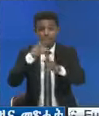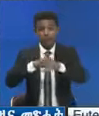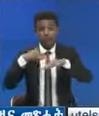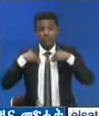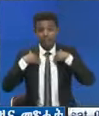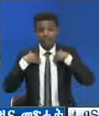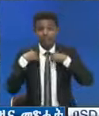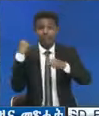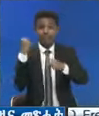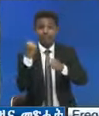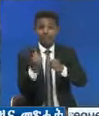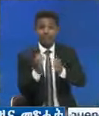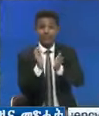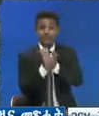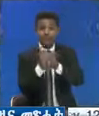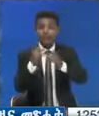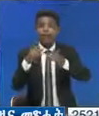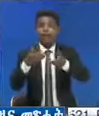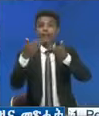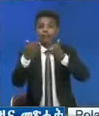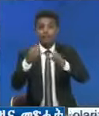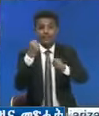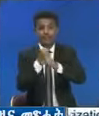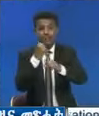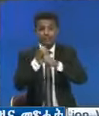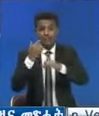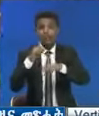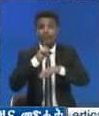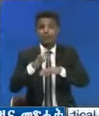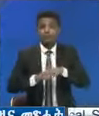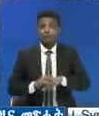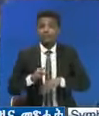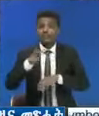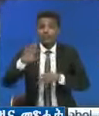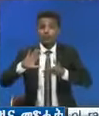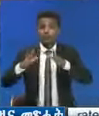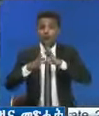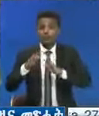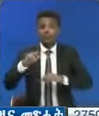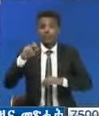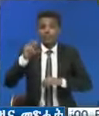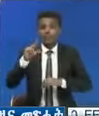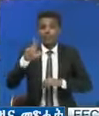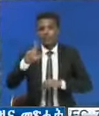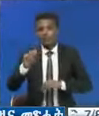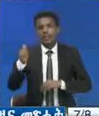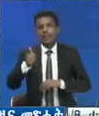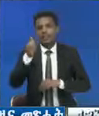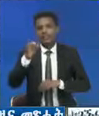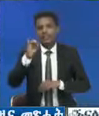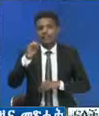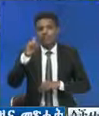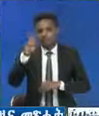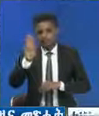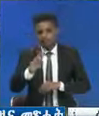ቡና ለገበያ ለማቅረብ እየተሰራ ይገኛል። በምስራቅ ጎጃም ዞን ደብረ ኤልያስ ወረዳ በቡና ምርት የተሰማሩ አርሶ አደሮችም ከቡና